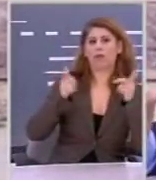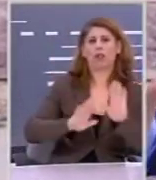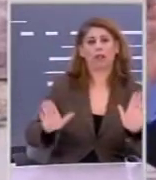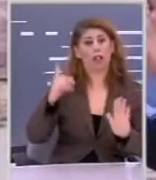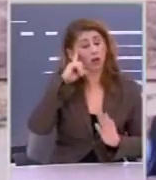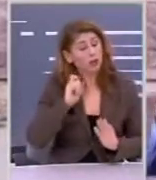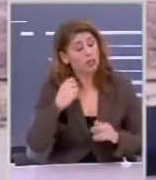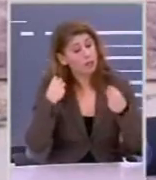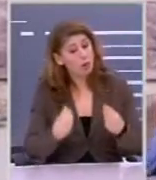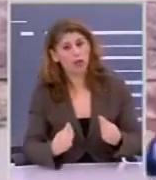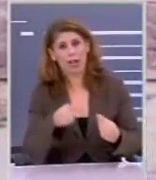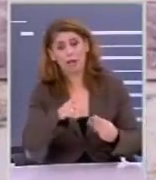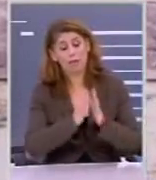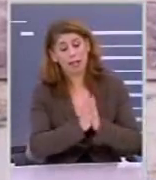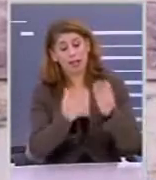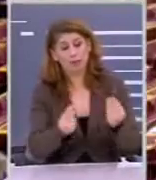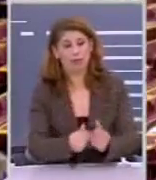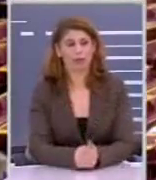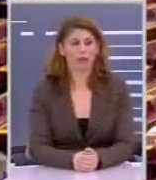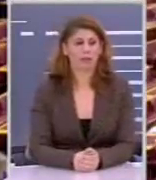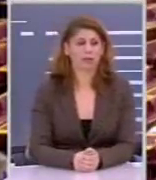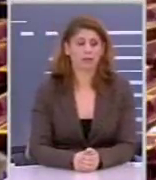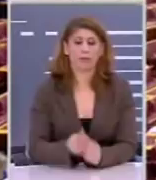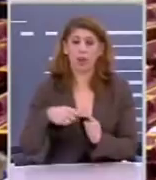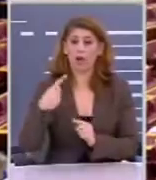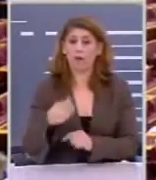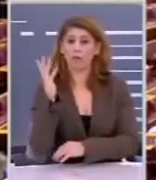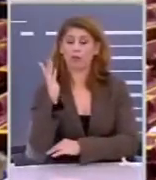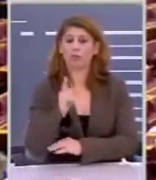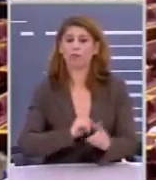καλά. Σας παρακαλώ πολύ. Ο επόμενος ομιλητής είναι ο κύριος Κουτσούκος.